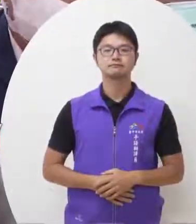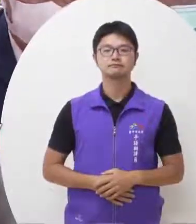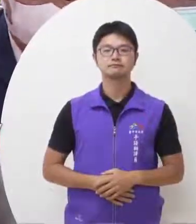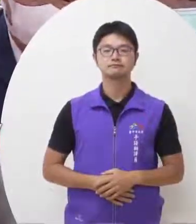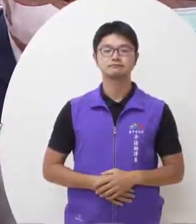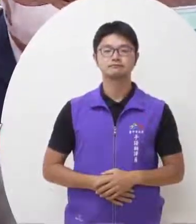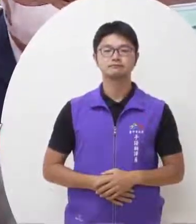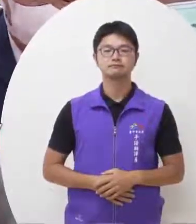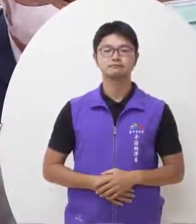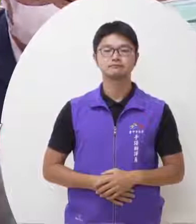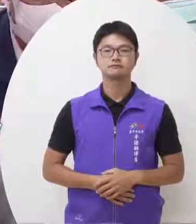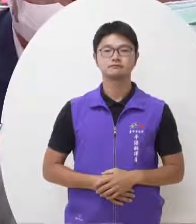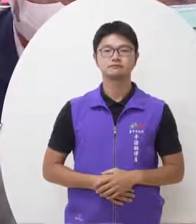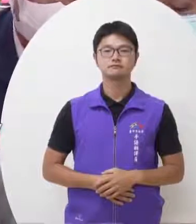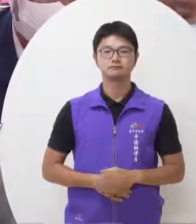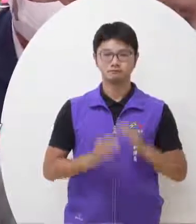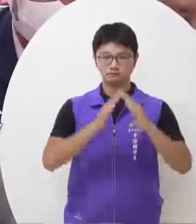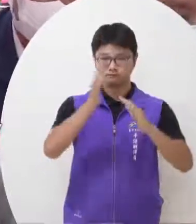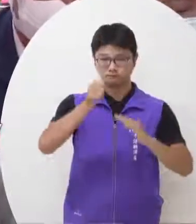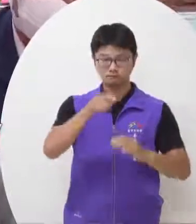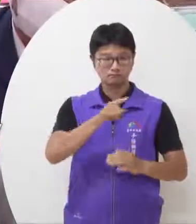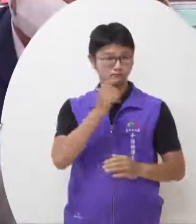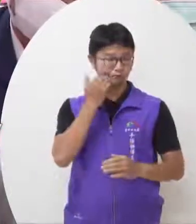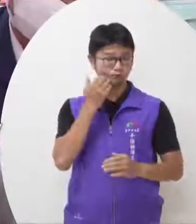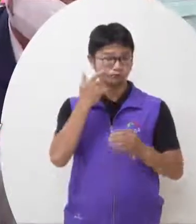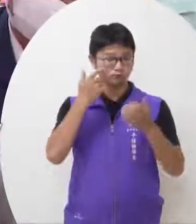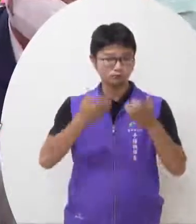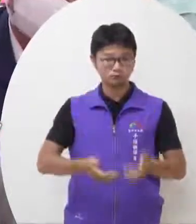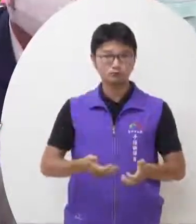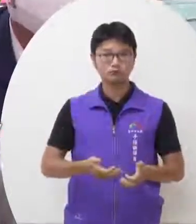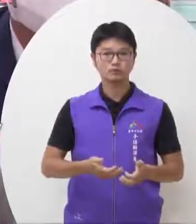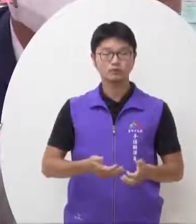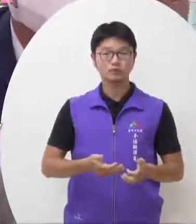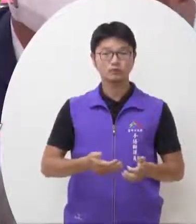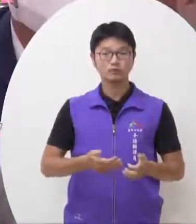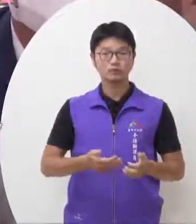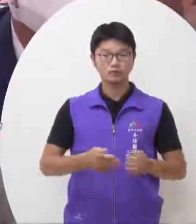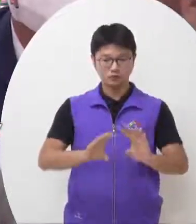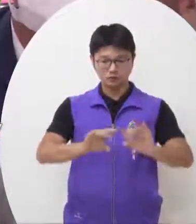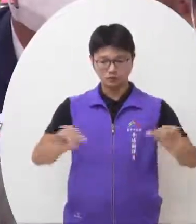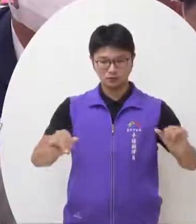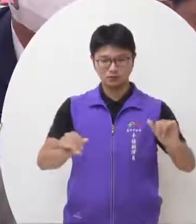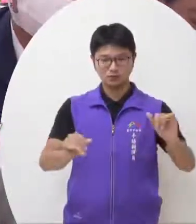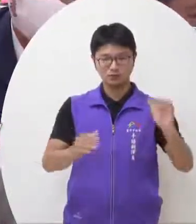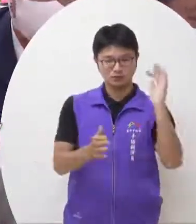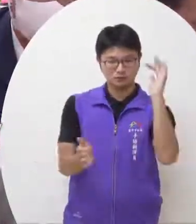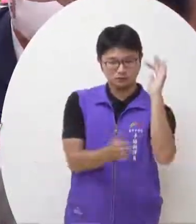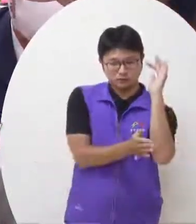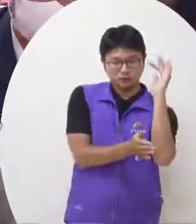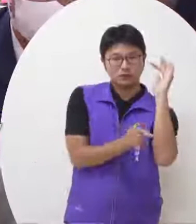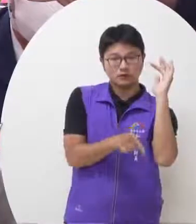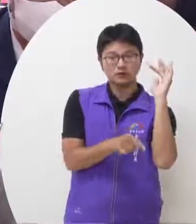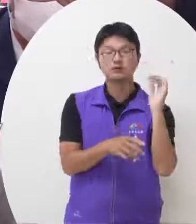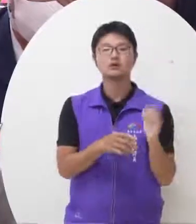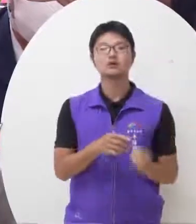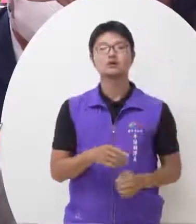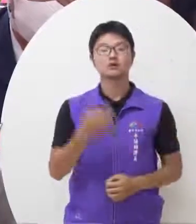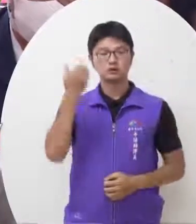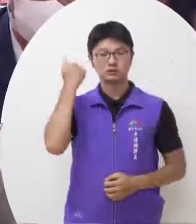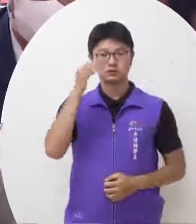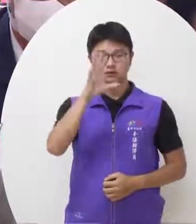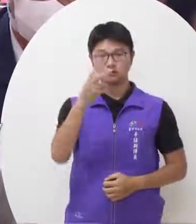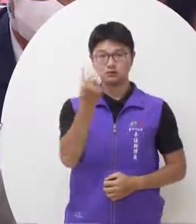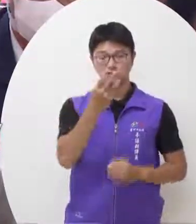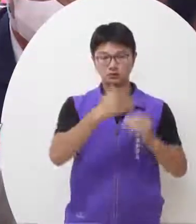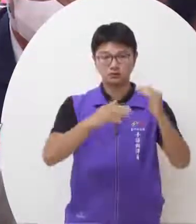重视这种东西，因为退缩地这个东西，我们之前里有两个学校，退